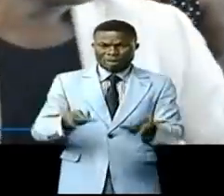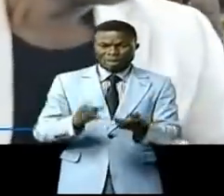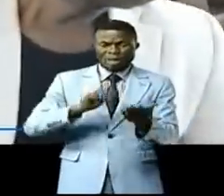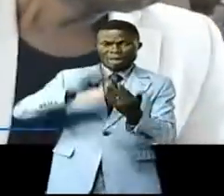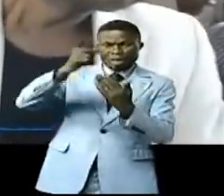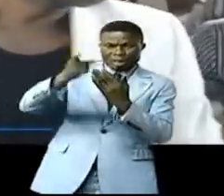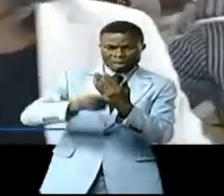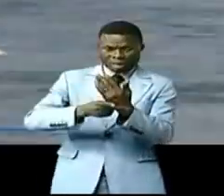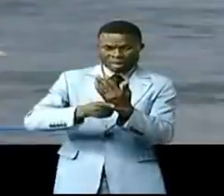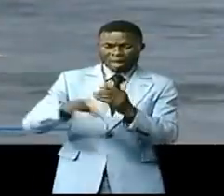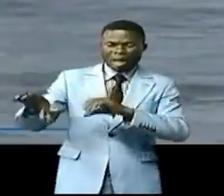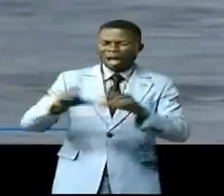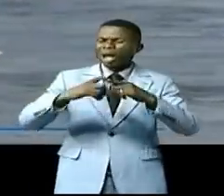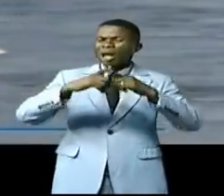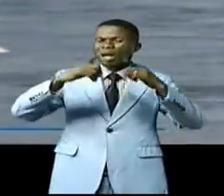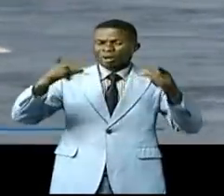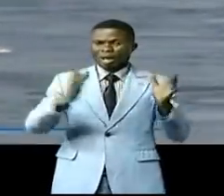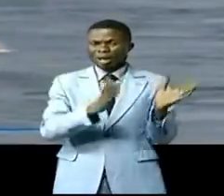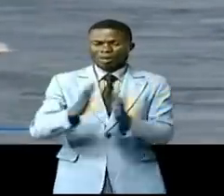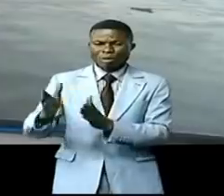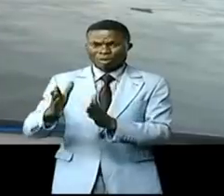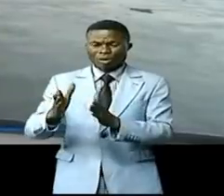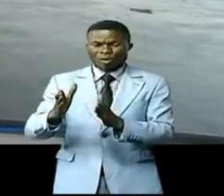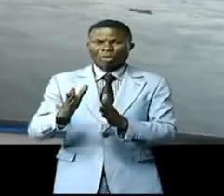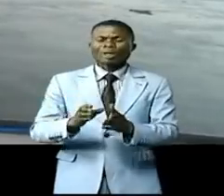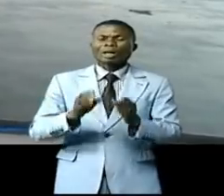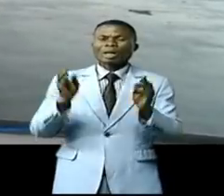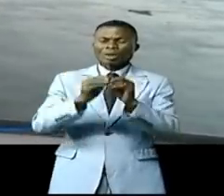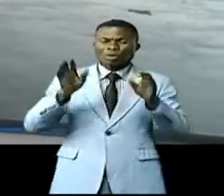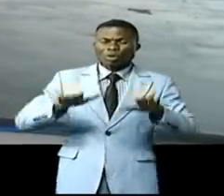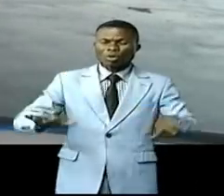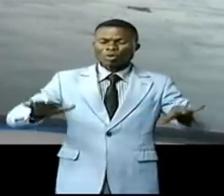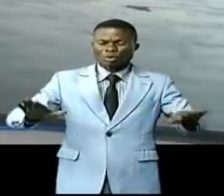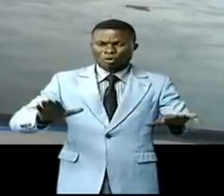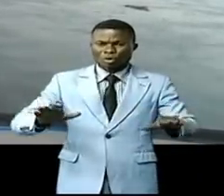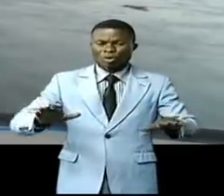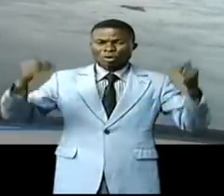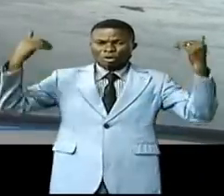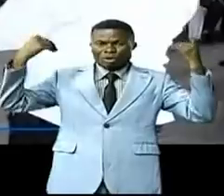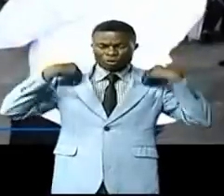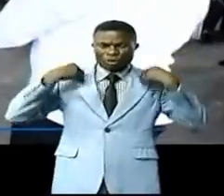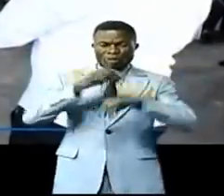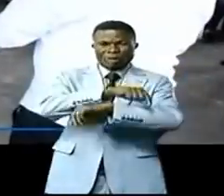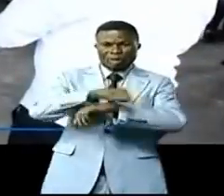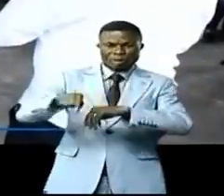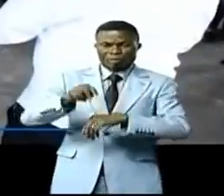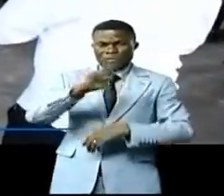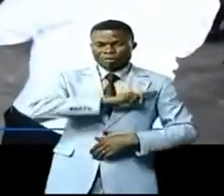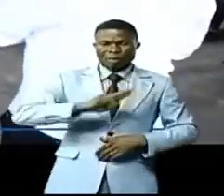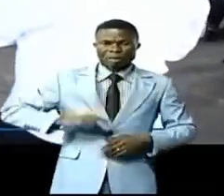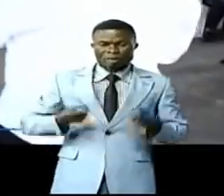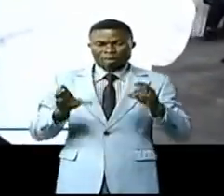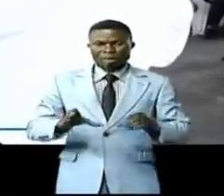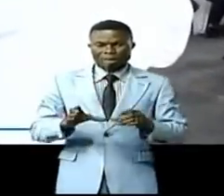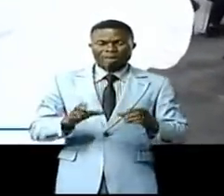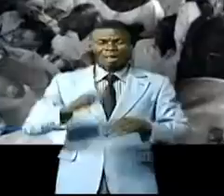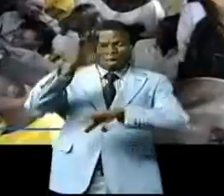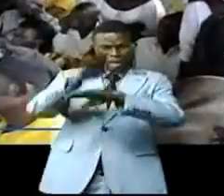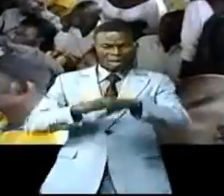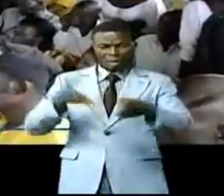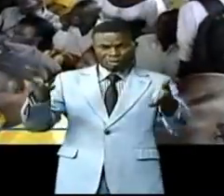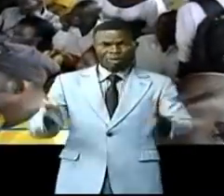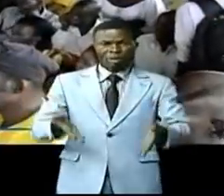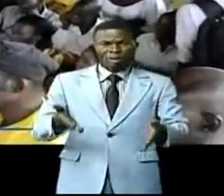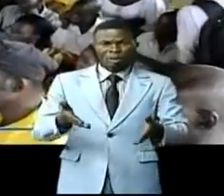de cette grande activité, il est prévu une randonnée fluviale. Personnalités et chefs des institutions de la République seront conviés à cet